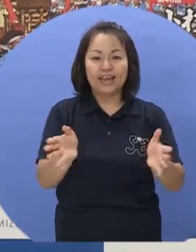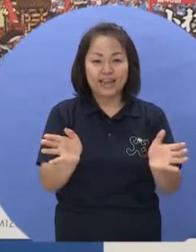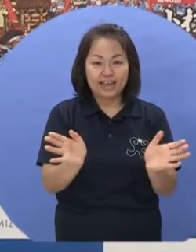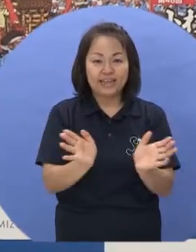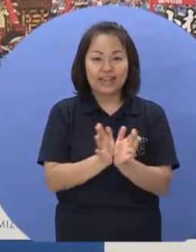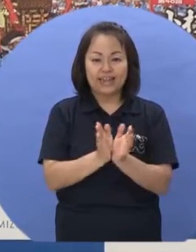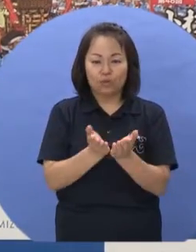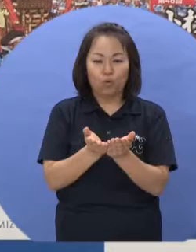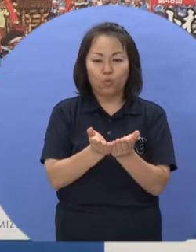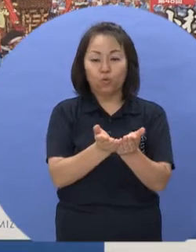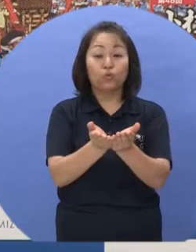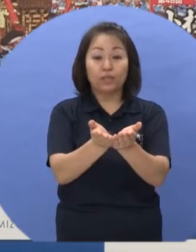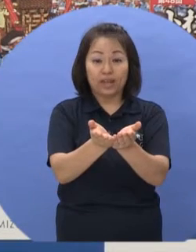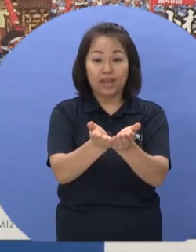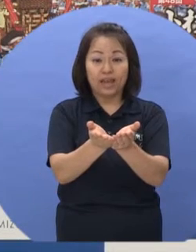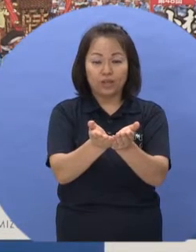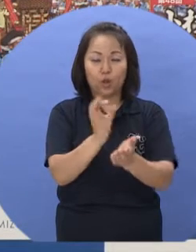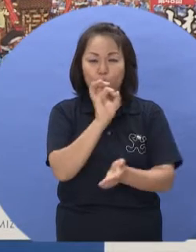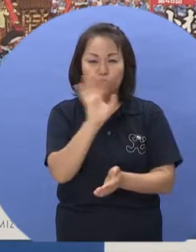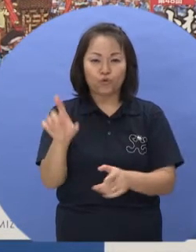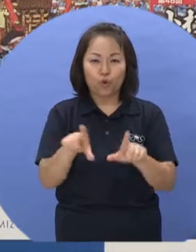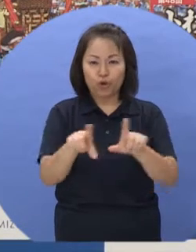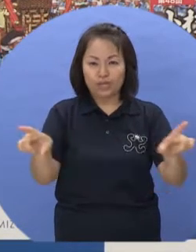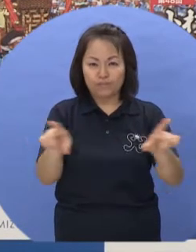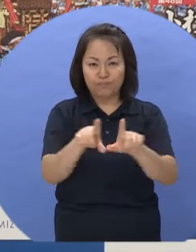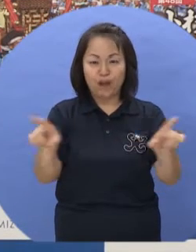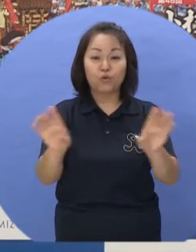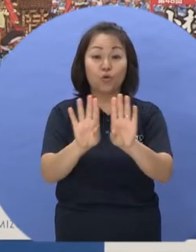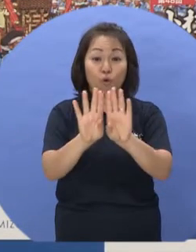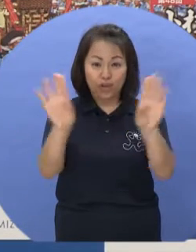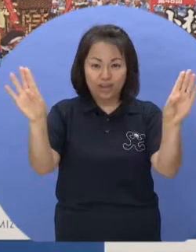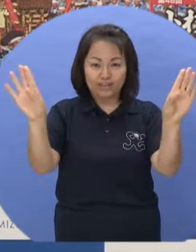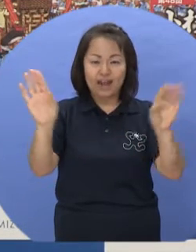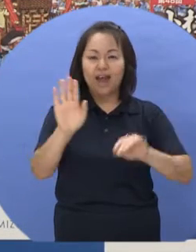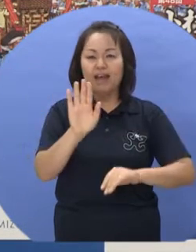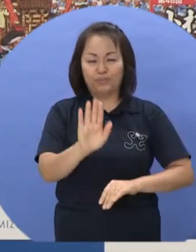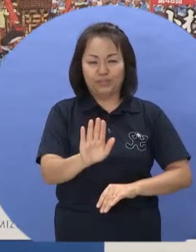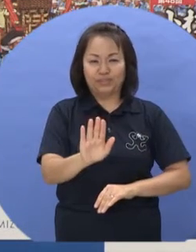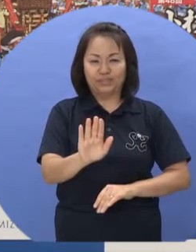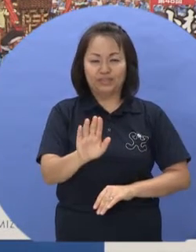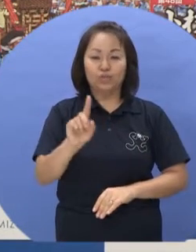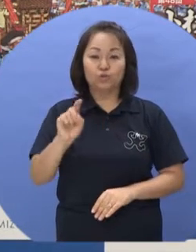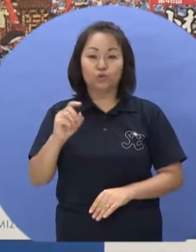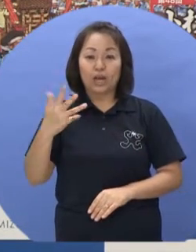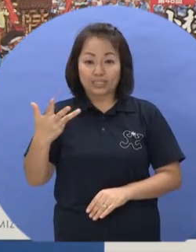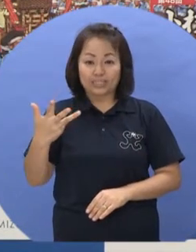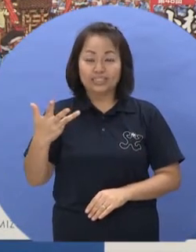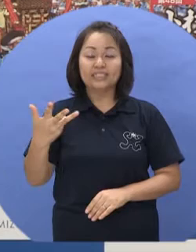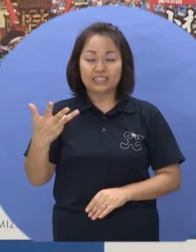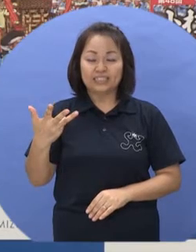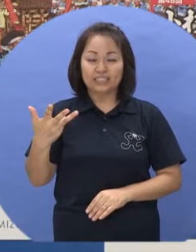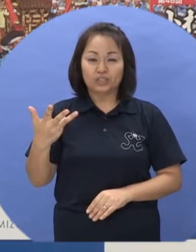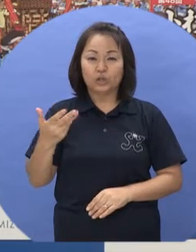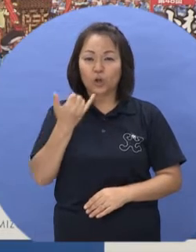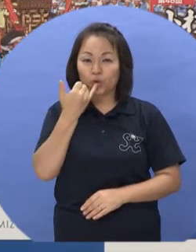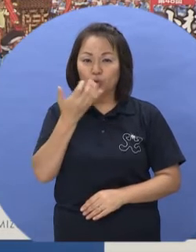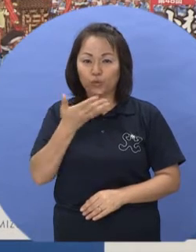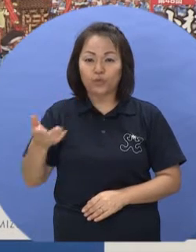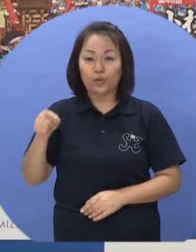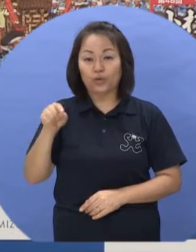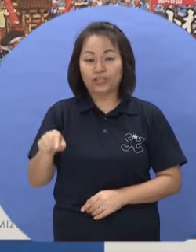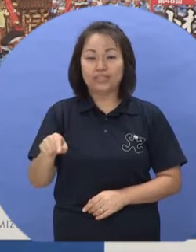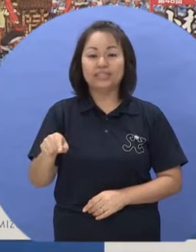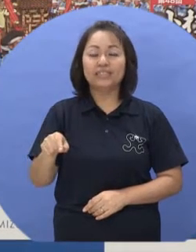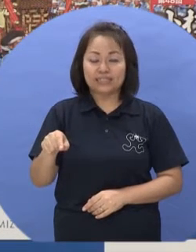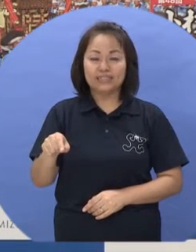ちの無料一般公開が行われます。また18日の海の日には伏木海上保安部